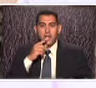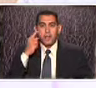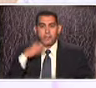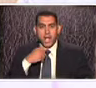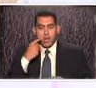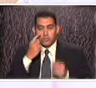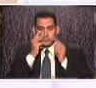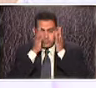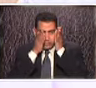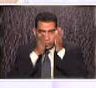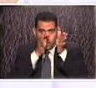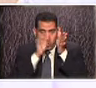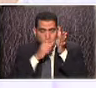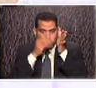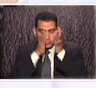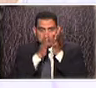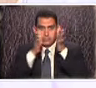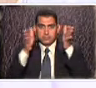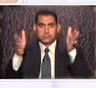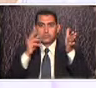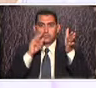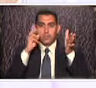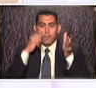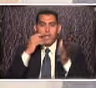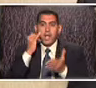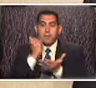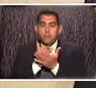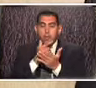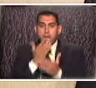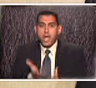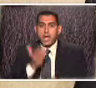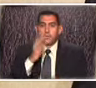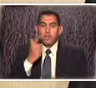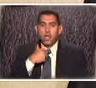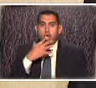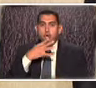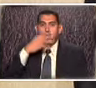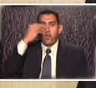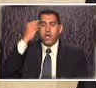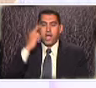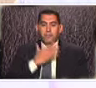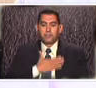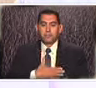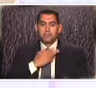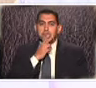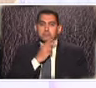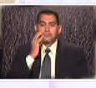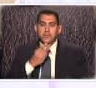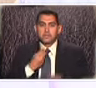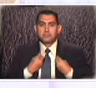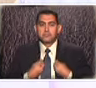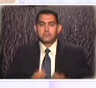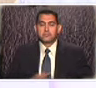ننظر منها واصبح الاساس الروحي الاساس الروحي وليس الجانب الروحي نعم لن